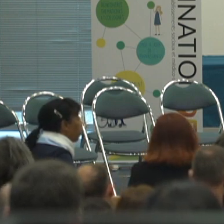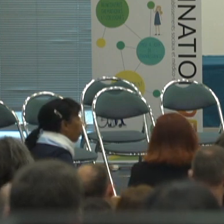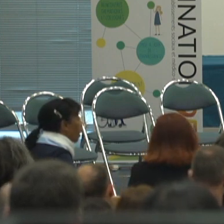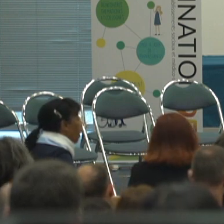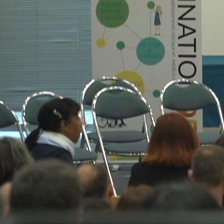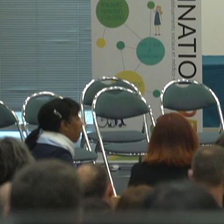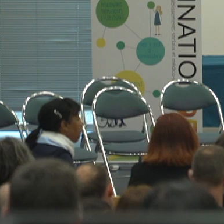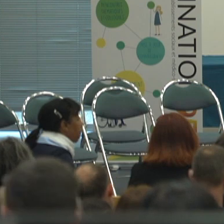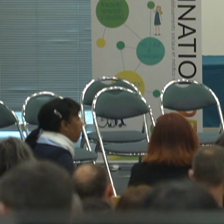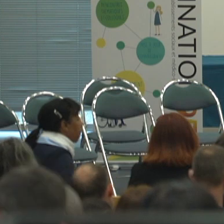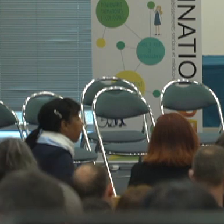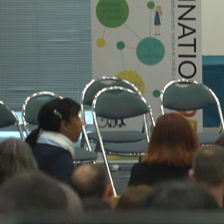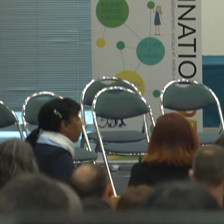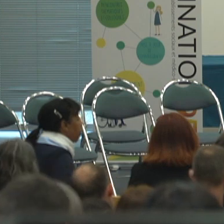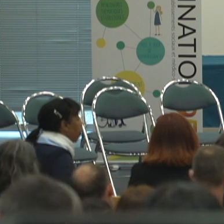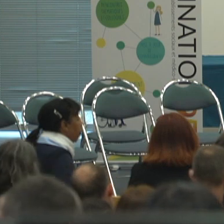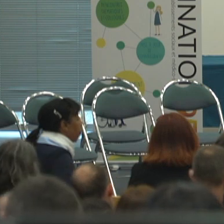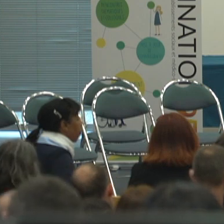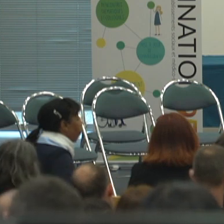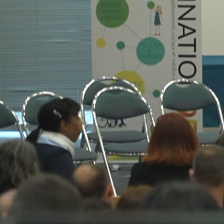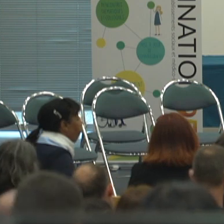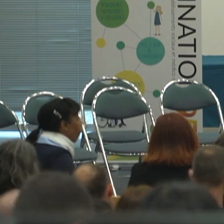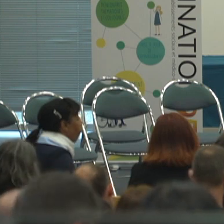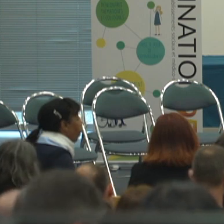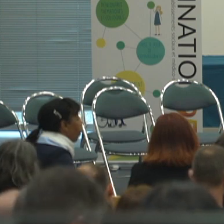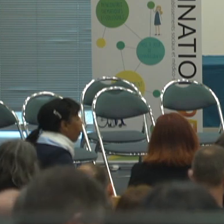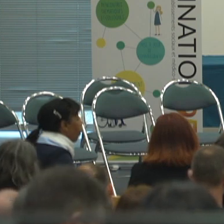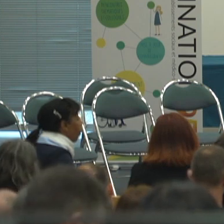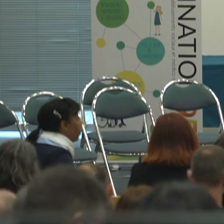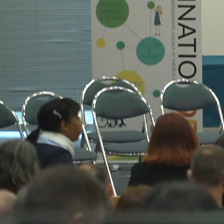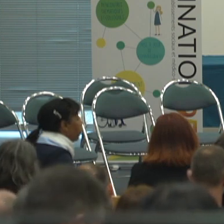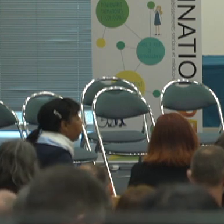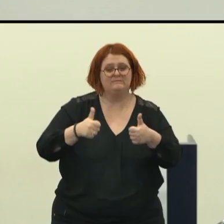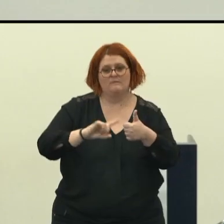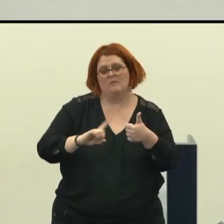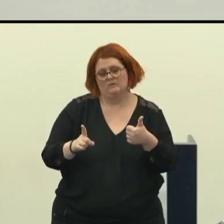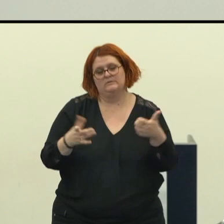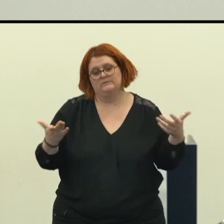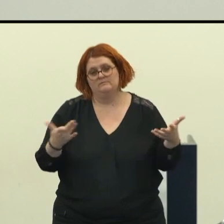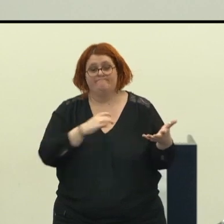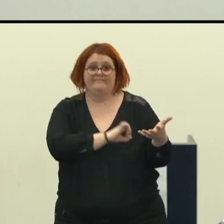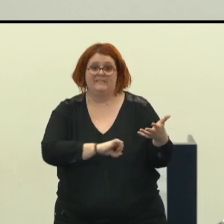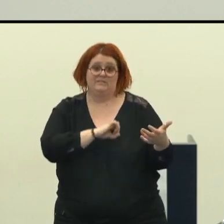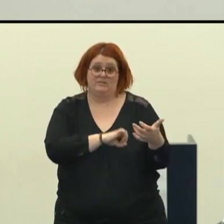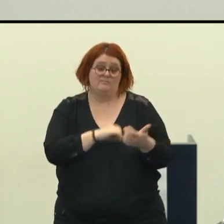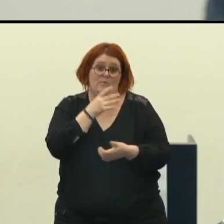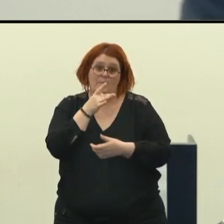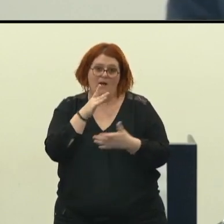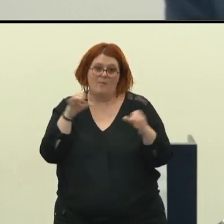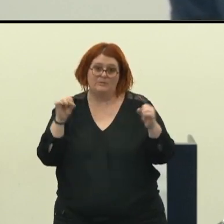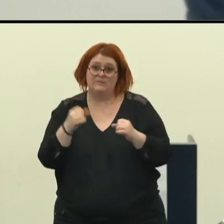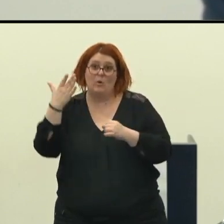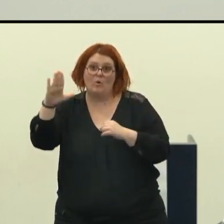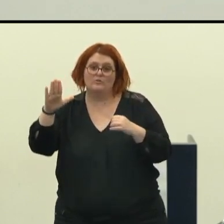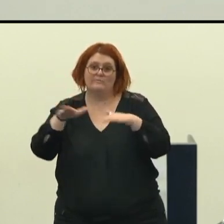suivent à distance. C'est vrai que j'ai conscience que la qualité du son pour vous n'était pas extraordinaire, mais on n'a pas eu la possibilité de faire autrement